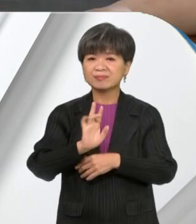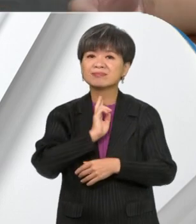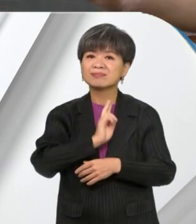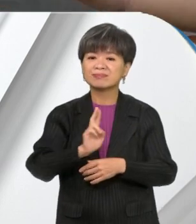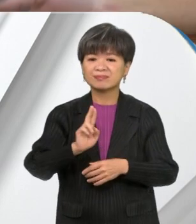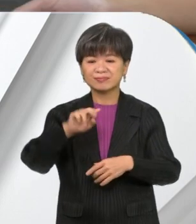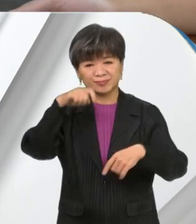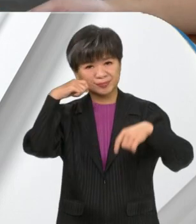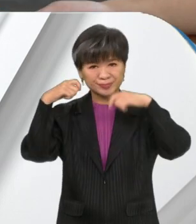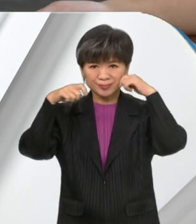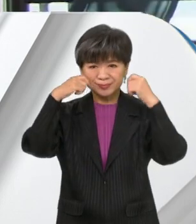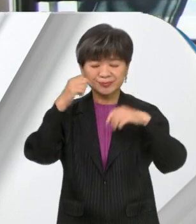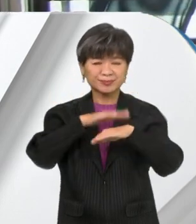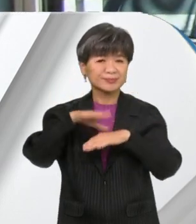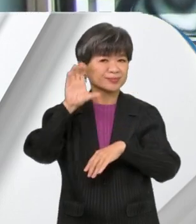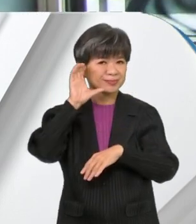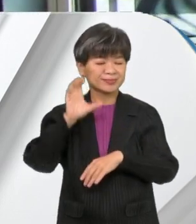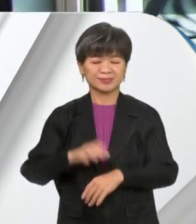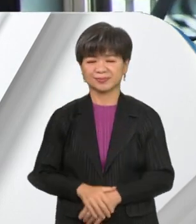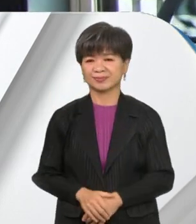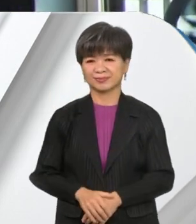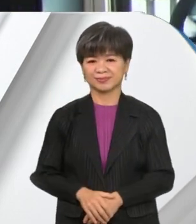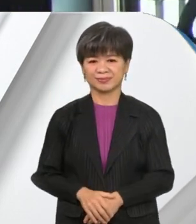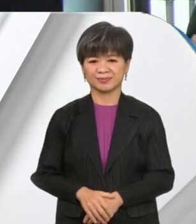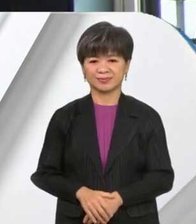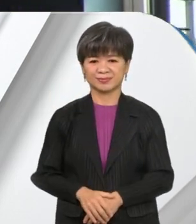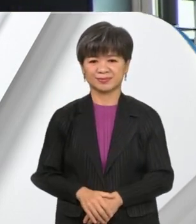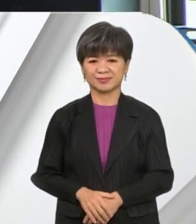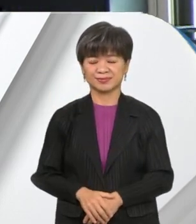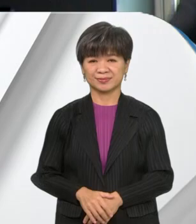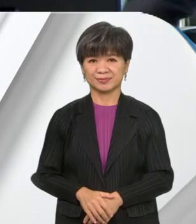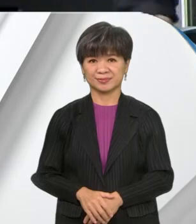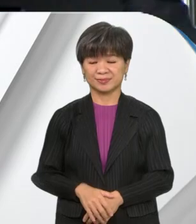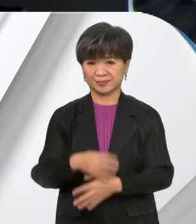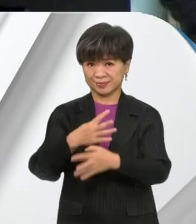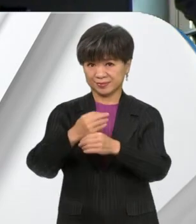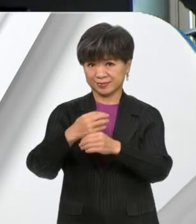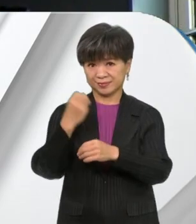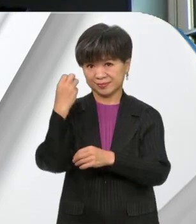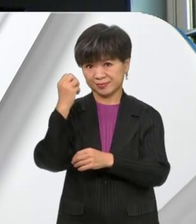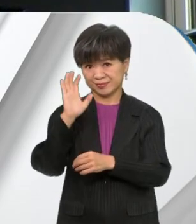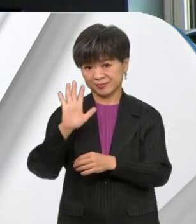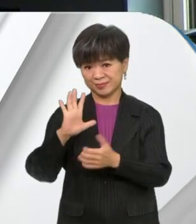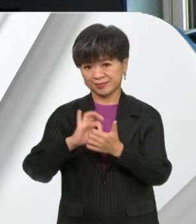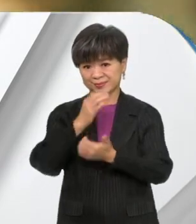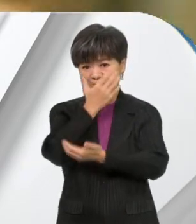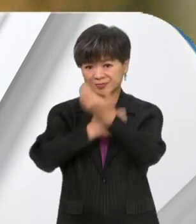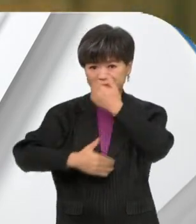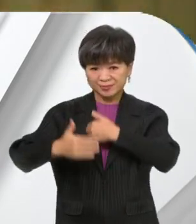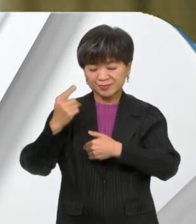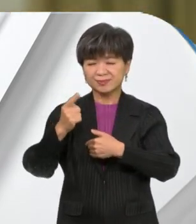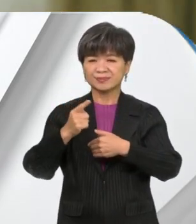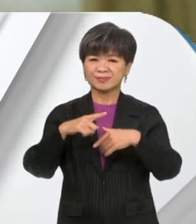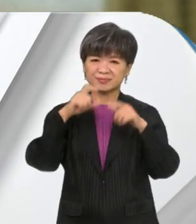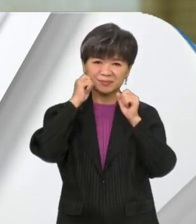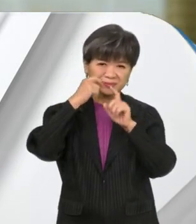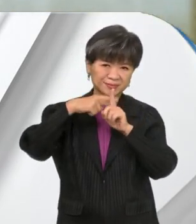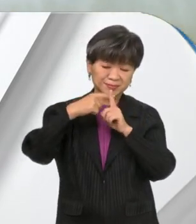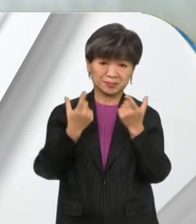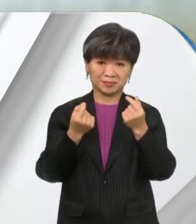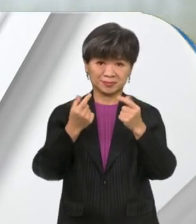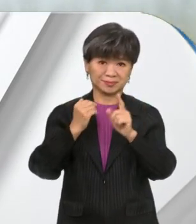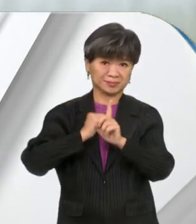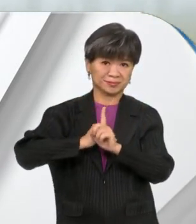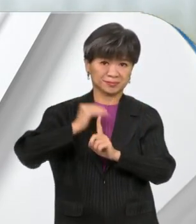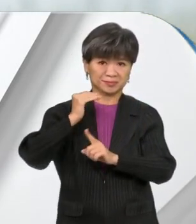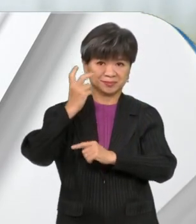趣，乃就会谈。 告别式时间挺好嘅。 节目重新提出品质提升，经过20年的